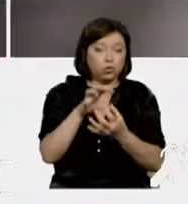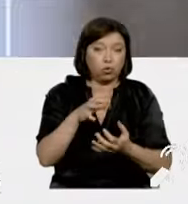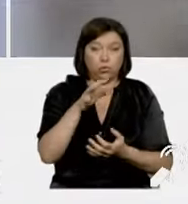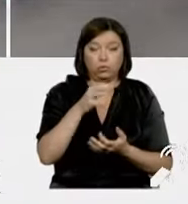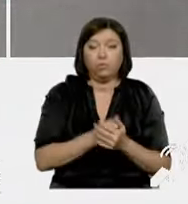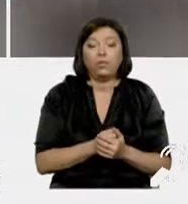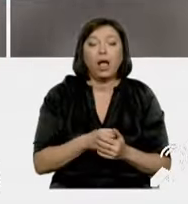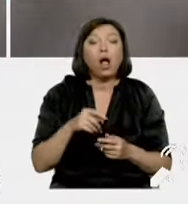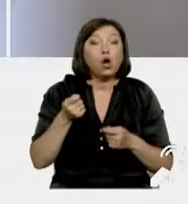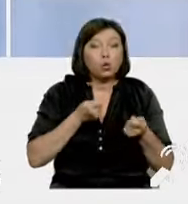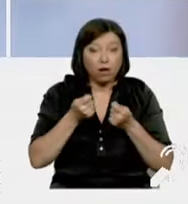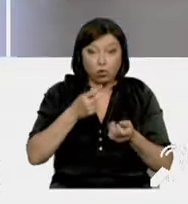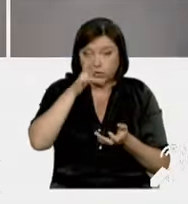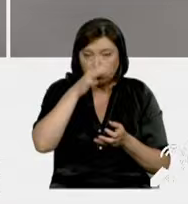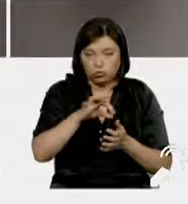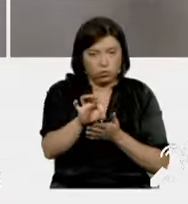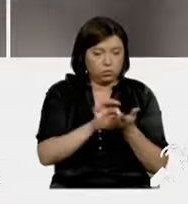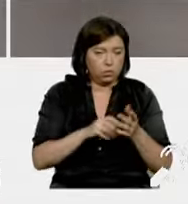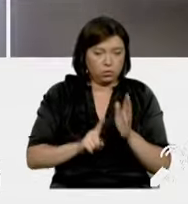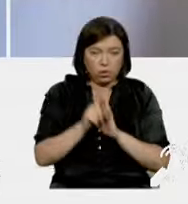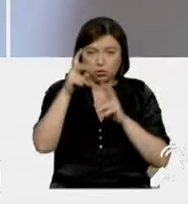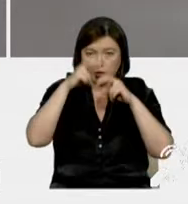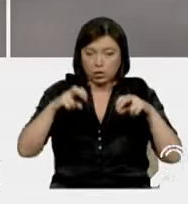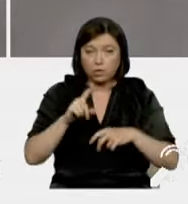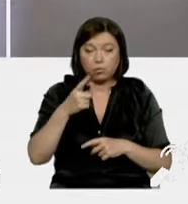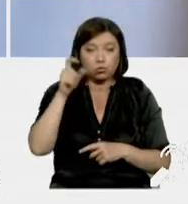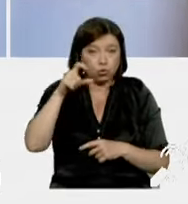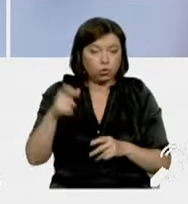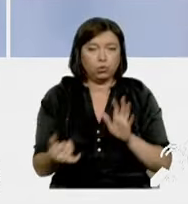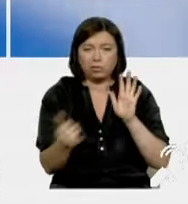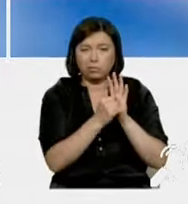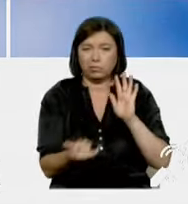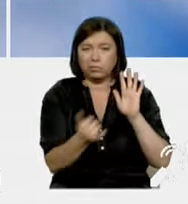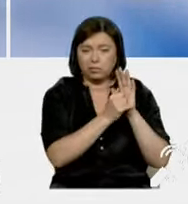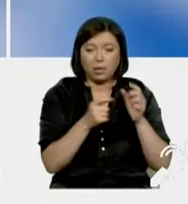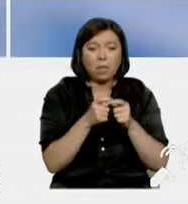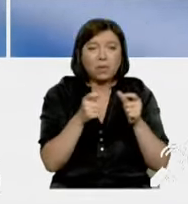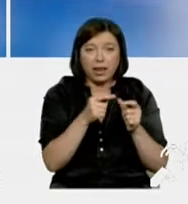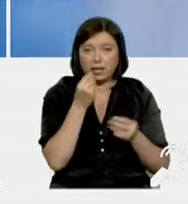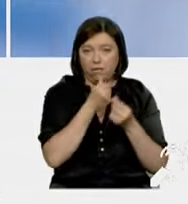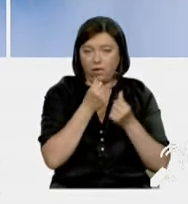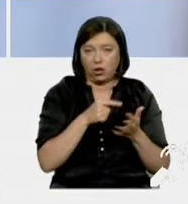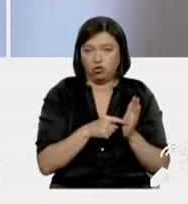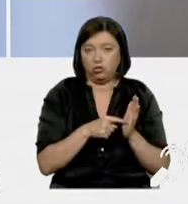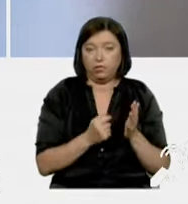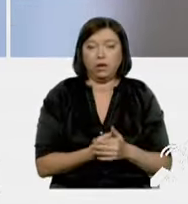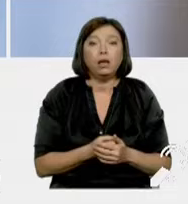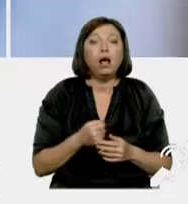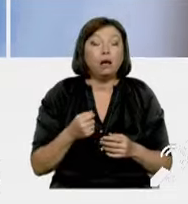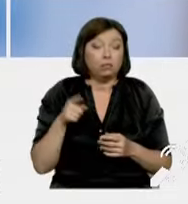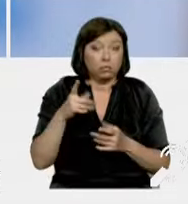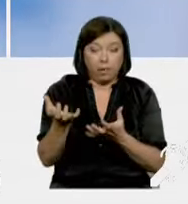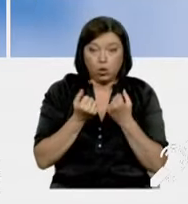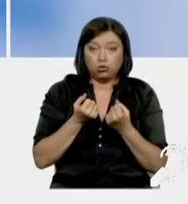Chișinău. Autoritățile municipale s-au sesizat după ce mai mulți călători au postat imagini cu tichetele vizibil falsificate pe care